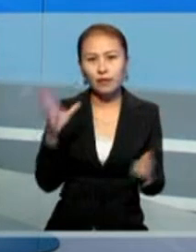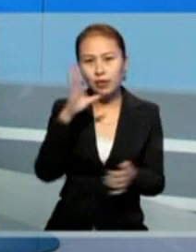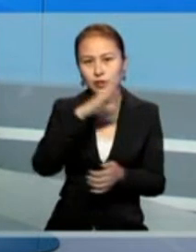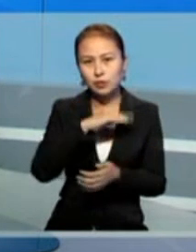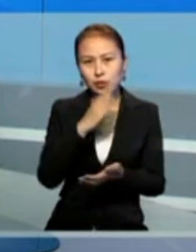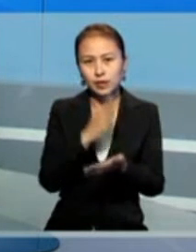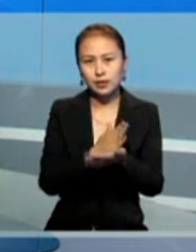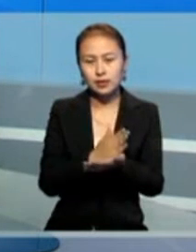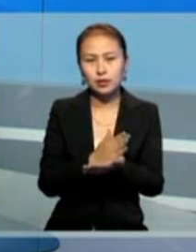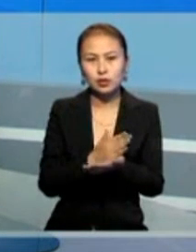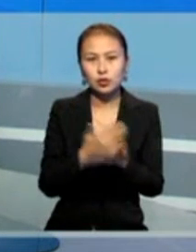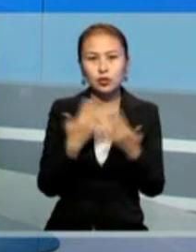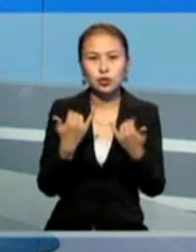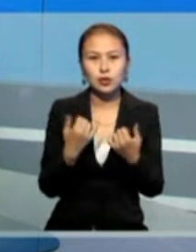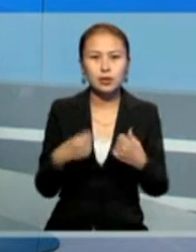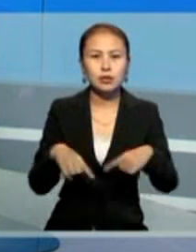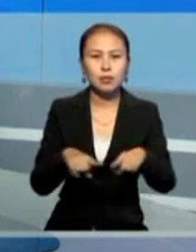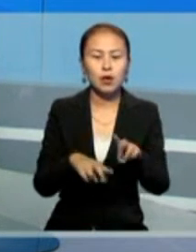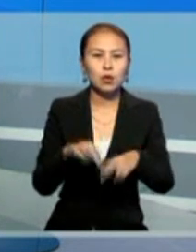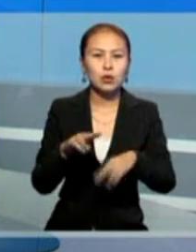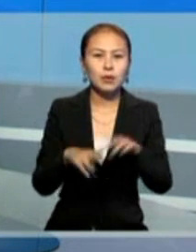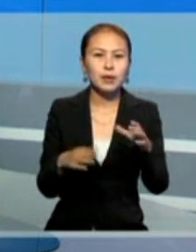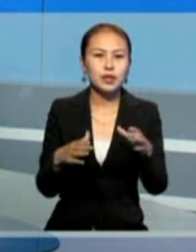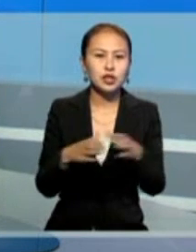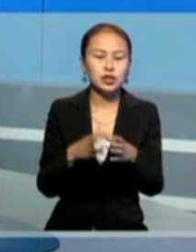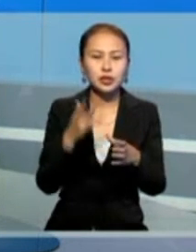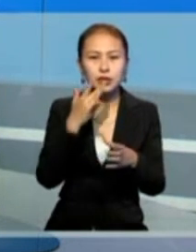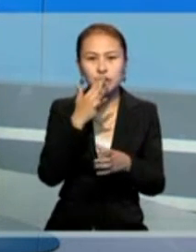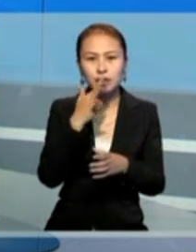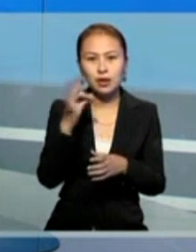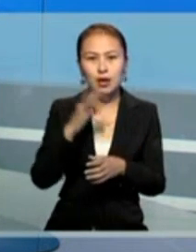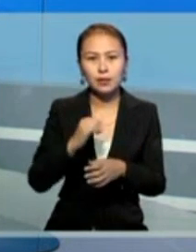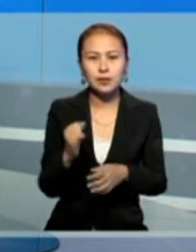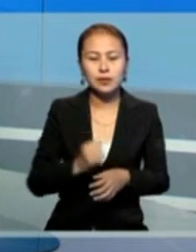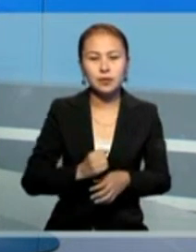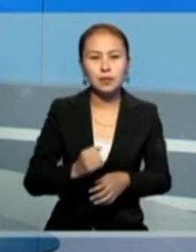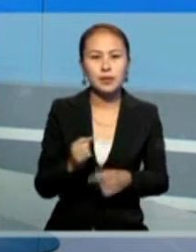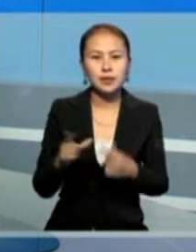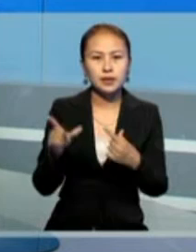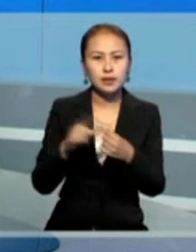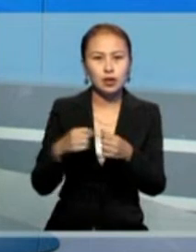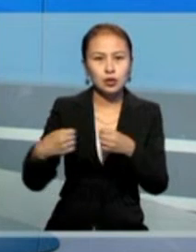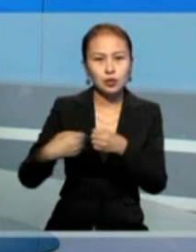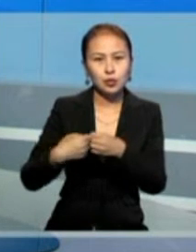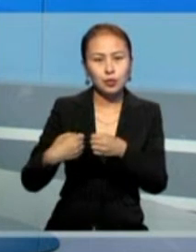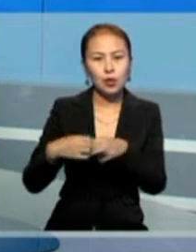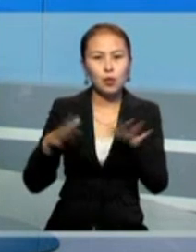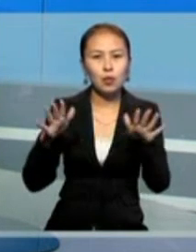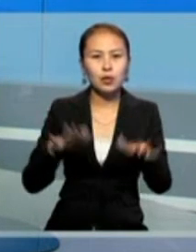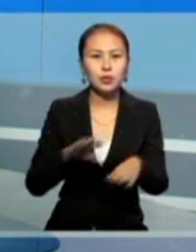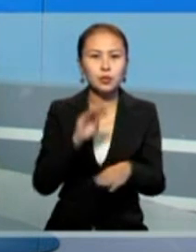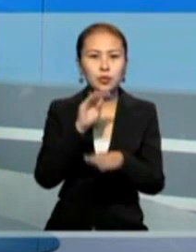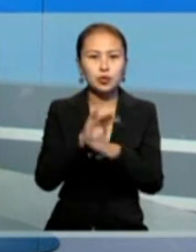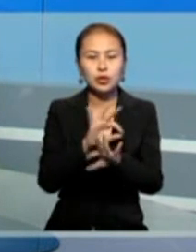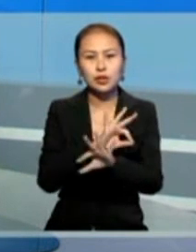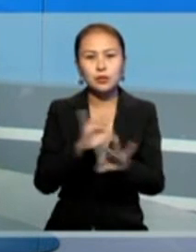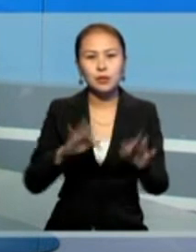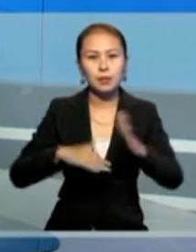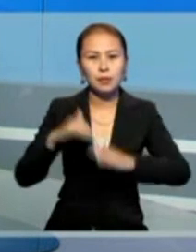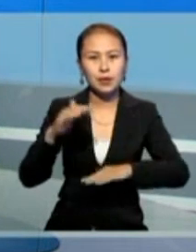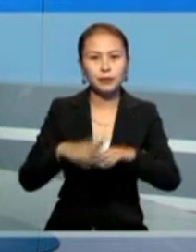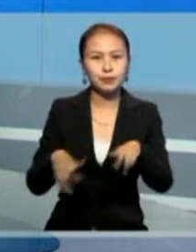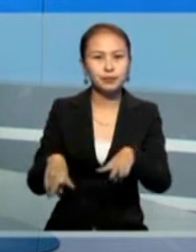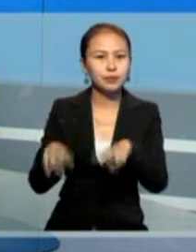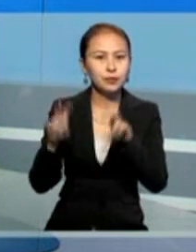деп қабылдайды. Жаһандық ұйым жағдайында отандық құрылыс компаниялары шетелдік әріптестерімен бәсекеге түсіп қана қоймай, олардың озық